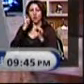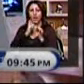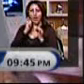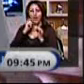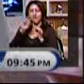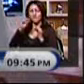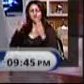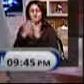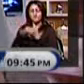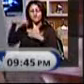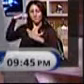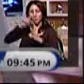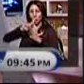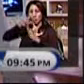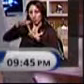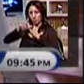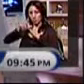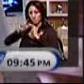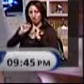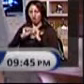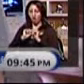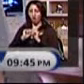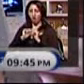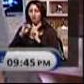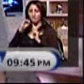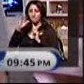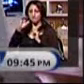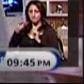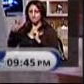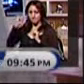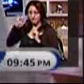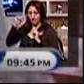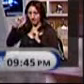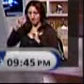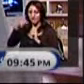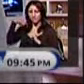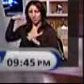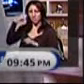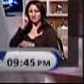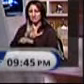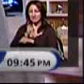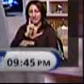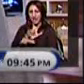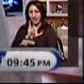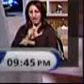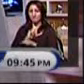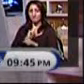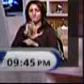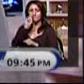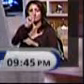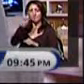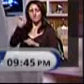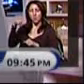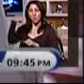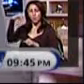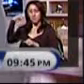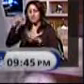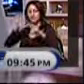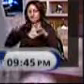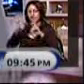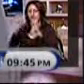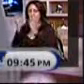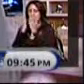حضرتك ودكتور محمد غنيم وزير التعليم والدكتور محمد الغار وزير البحث العلمي وفلان واخد بالك،